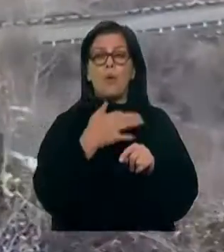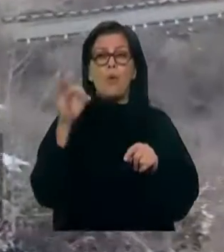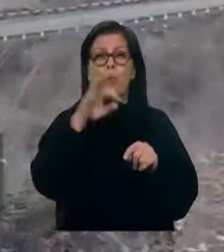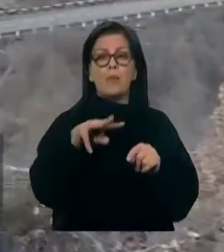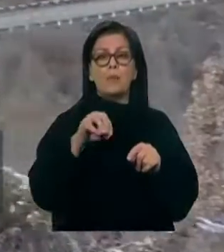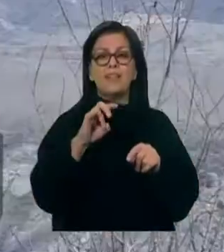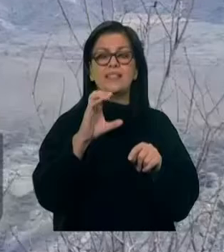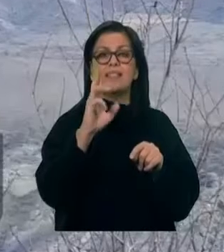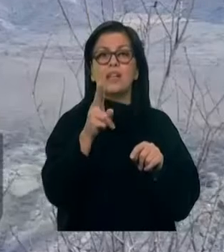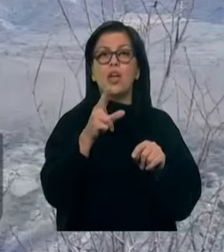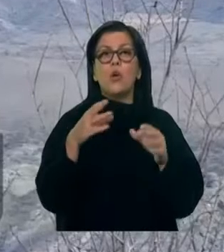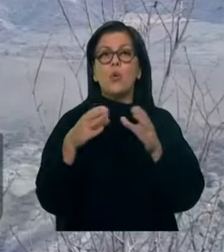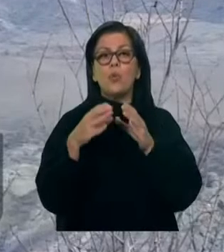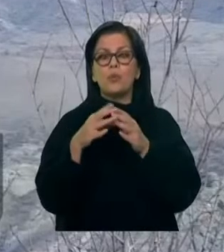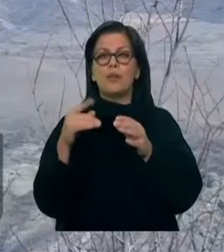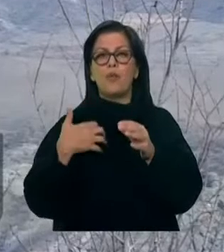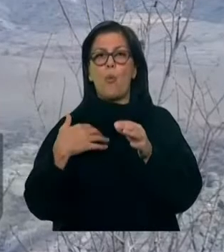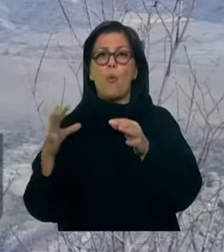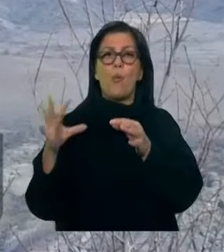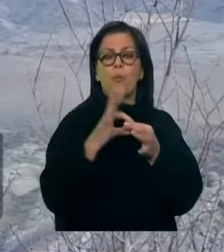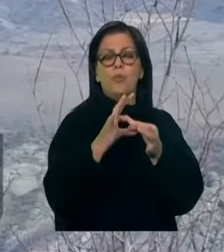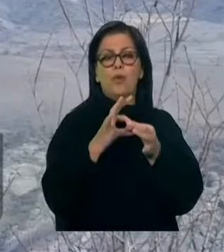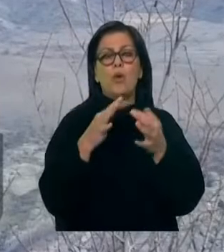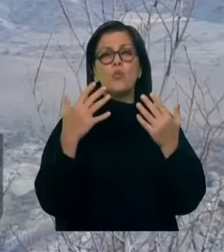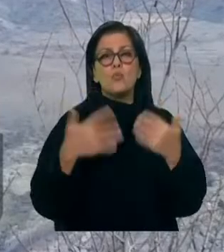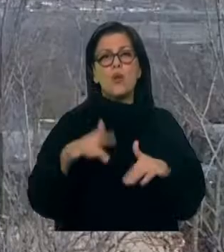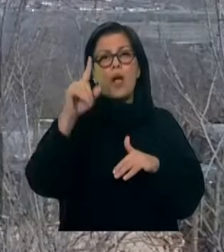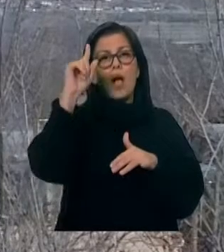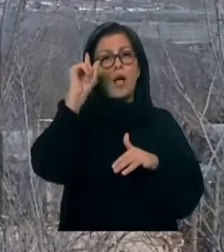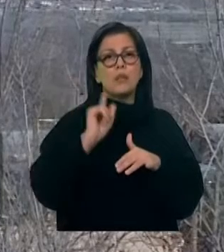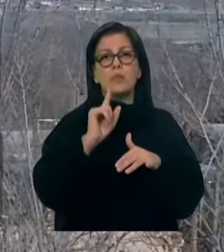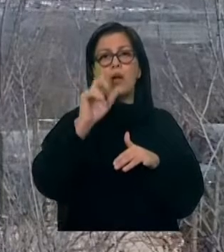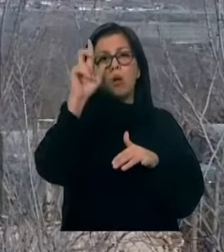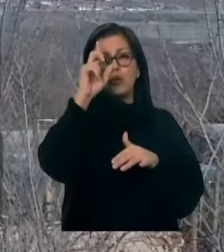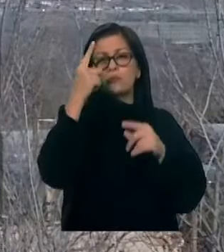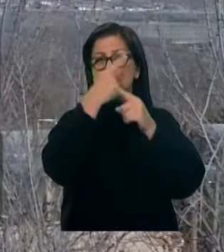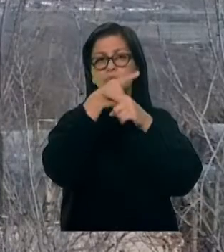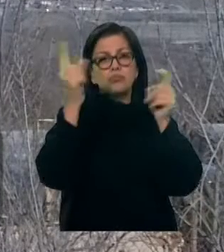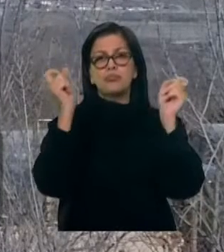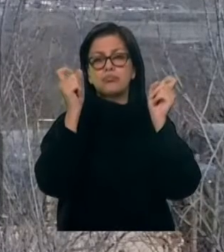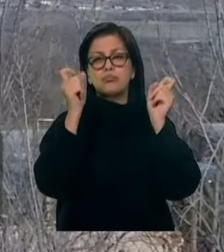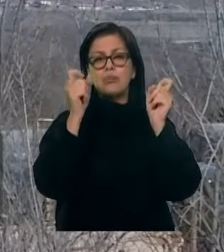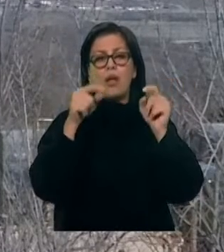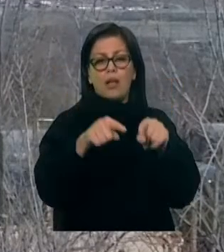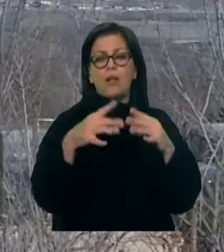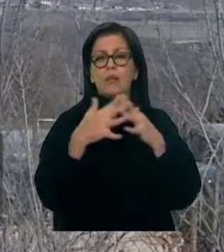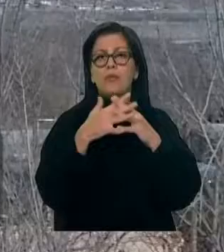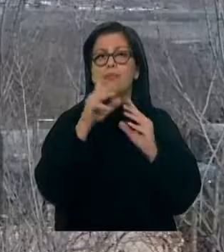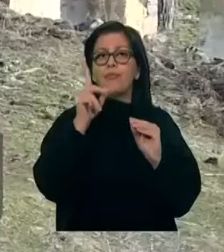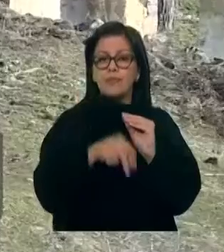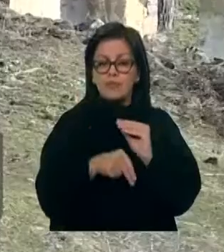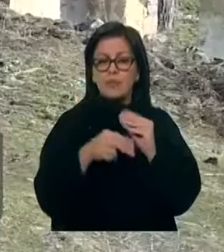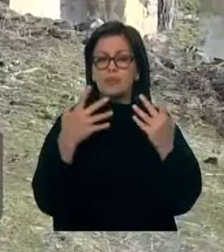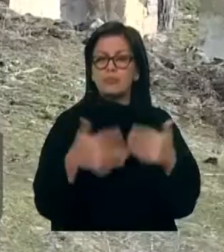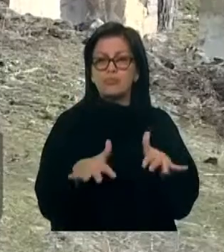cəlb etmək məqsədi güdür. Təbii ki, Azərbaycan rəhbərliyi də artıq müharibənin bitdiyini və atəşkəsə Rusiya, Türkiyə Birgə Monitoring Mərkəzinin nəzarət